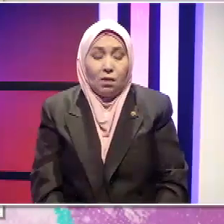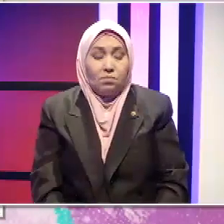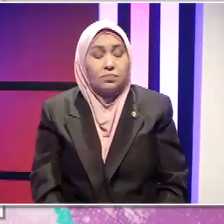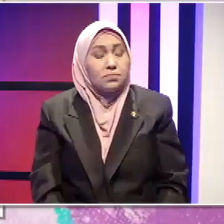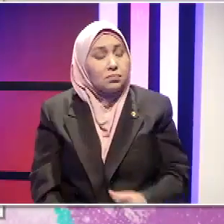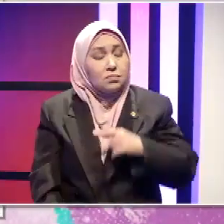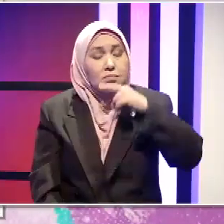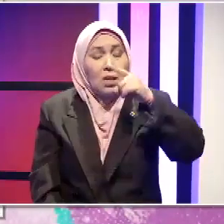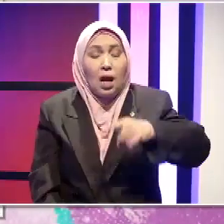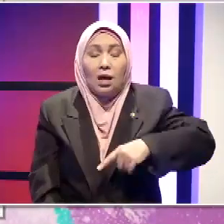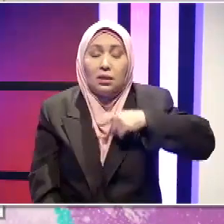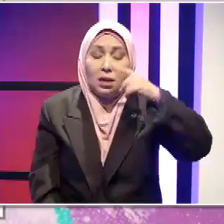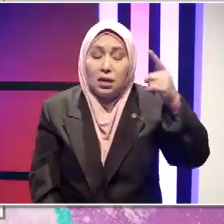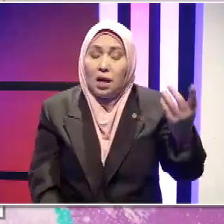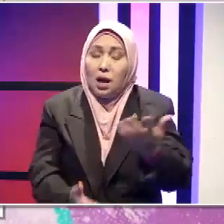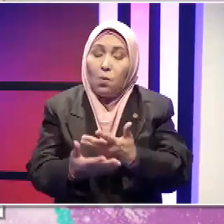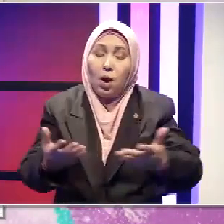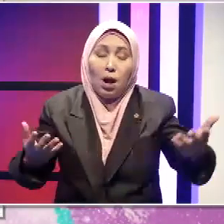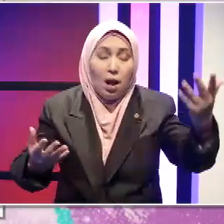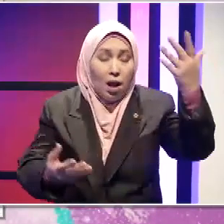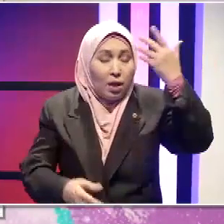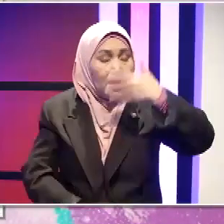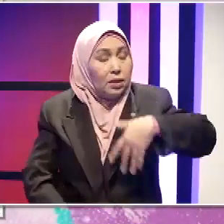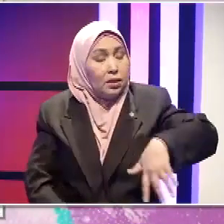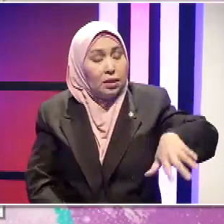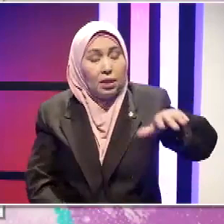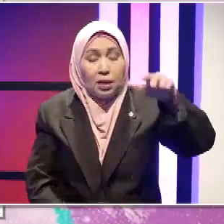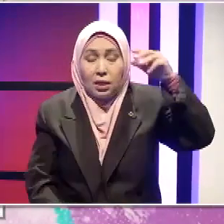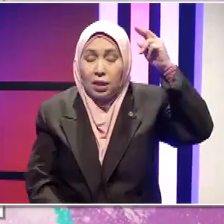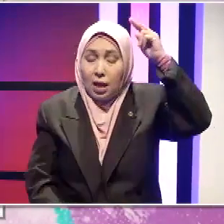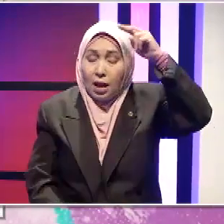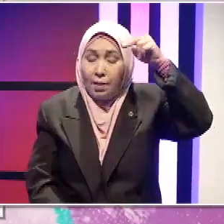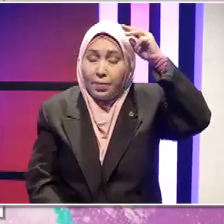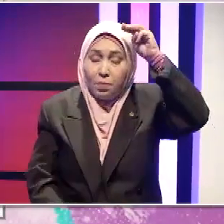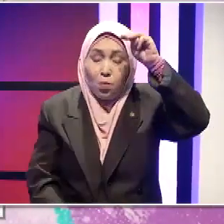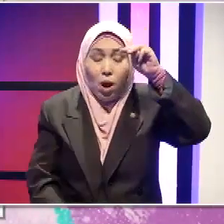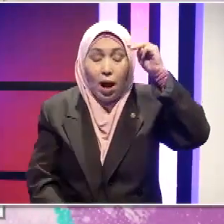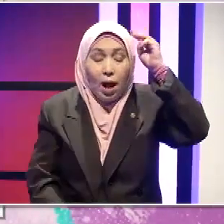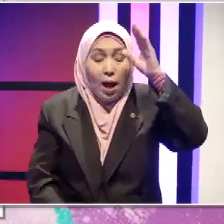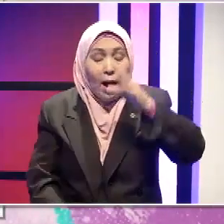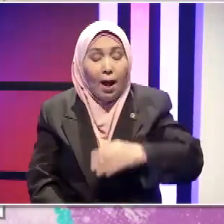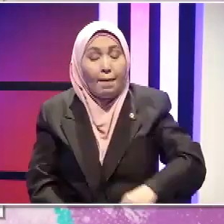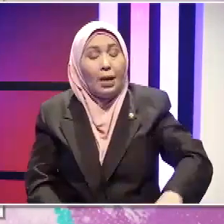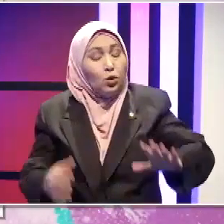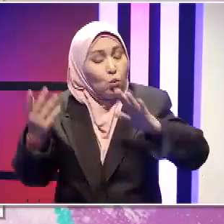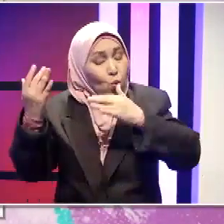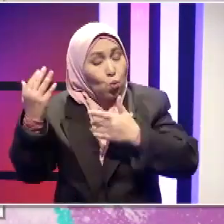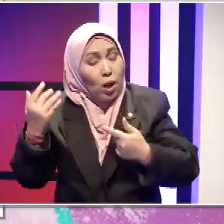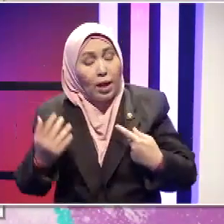I would A Wonderful Life Indonesia Aku